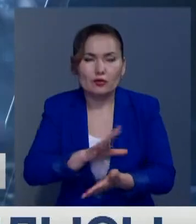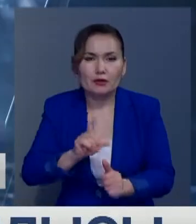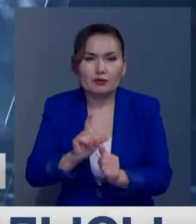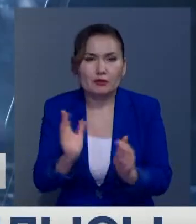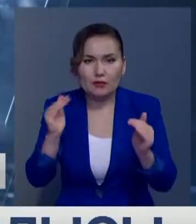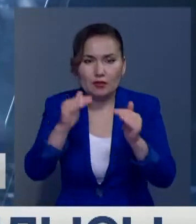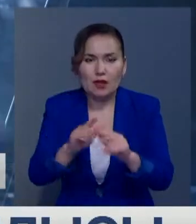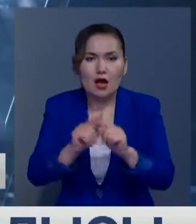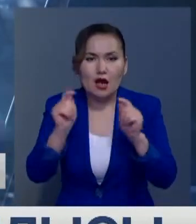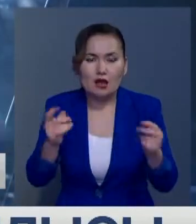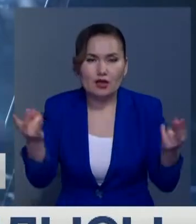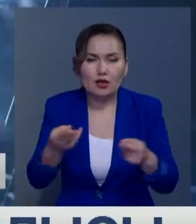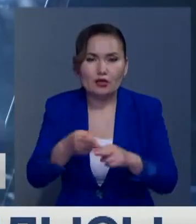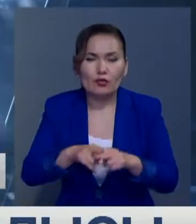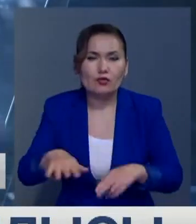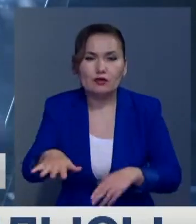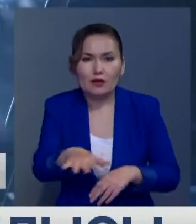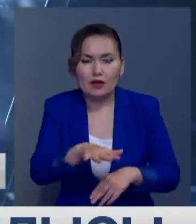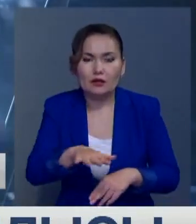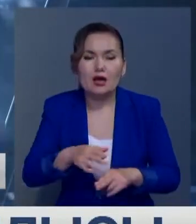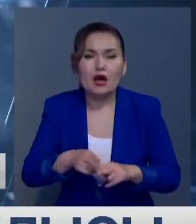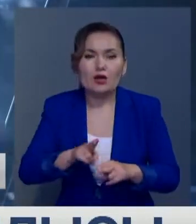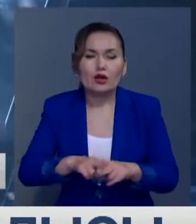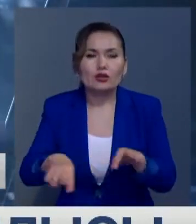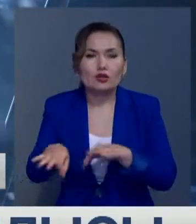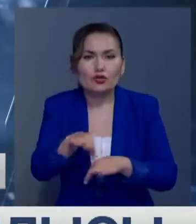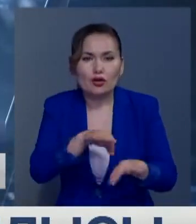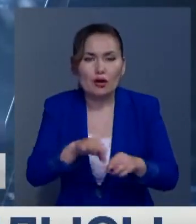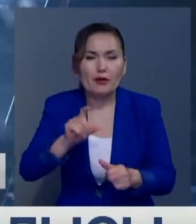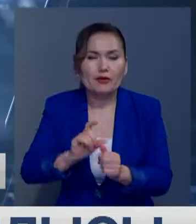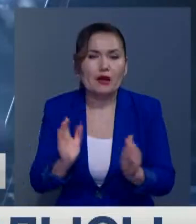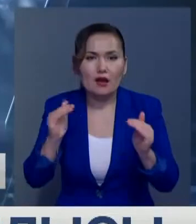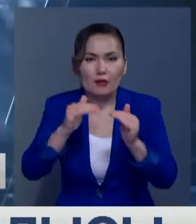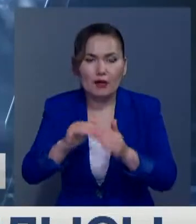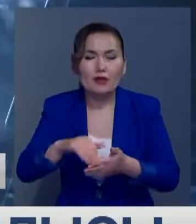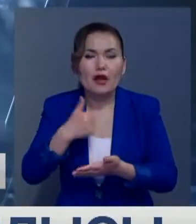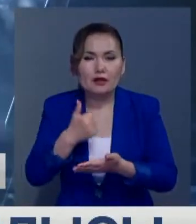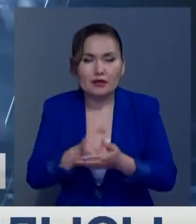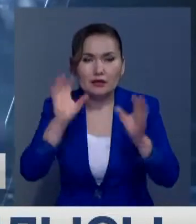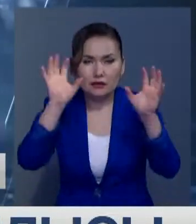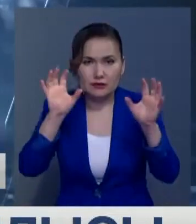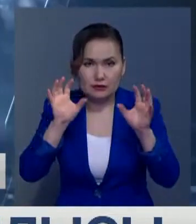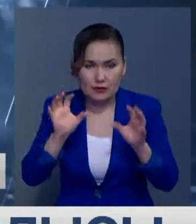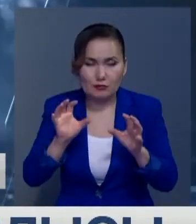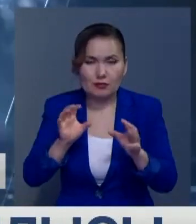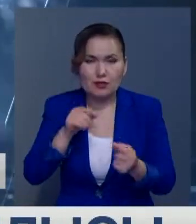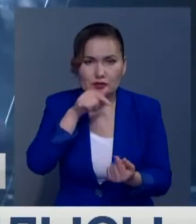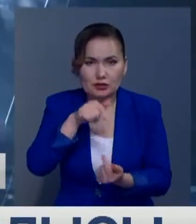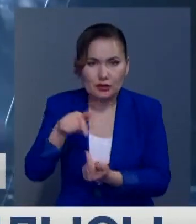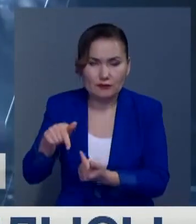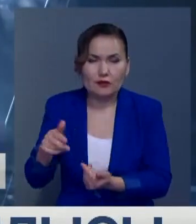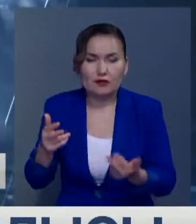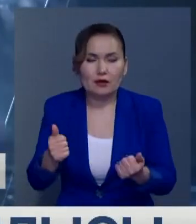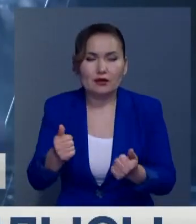ойыңызша дәл сол аумақта тұрғызылғалы жатқан, жобаланып жатқан мешіт негізі заң талаптарына сәйкеп тұр ма? Ол